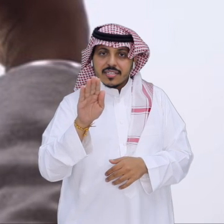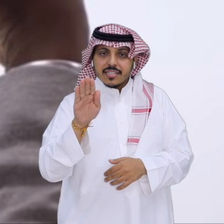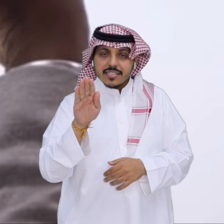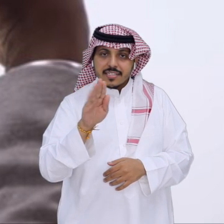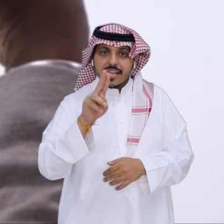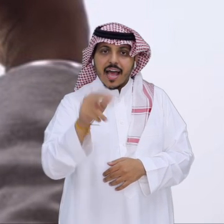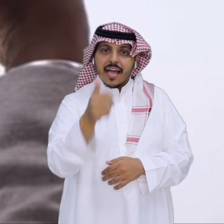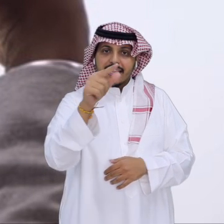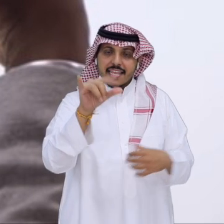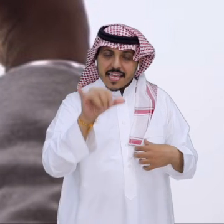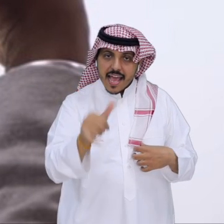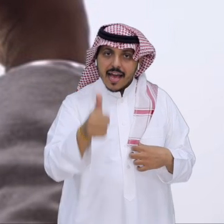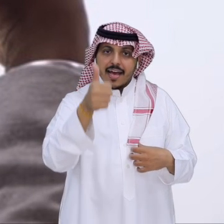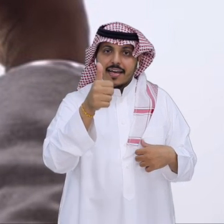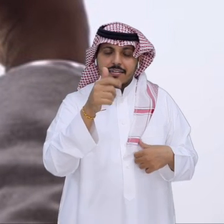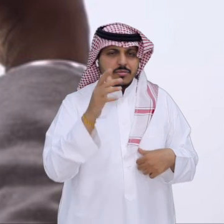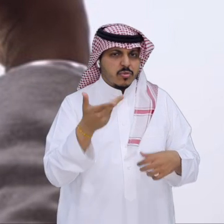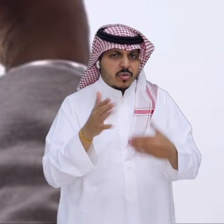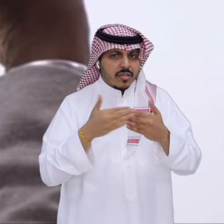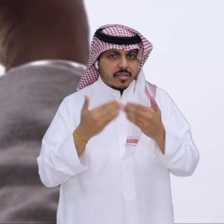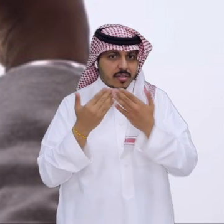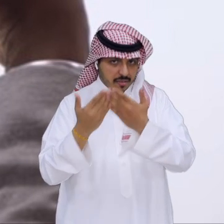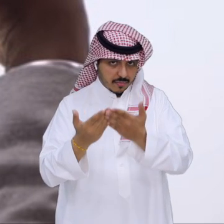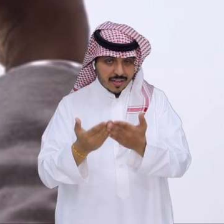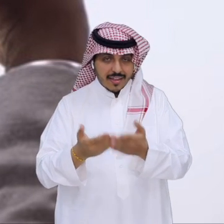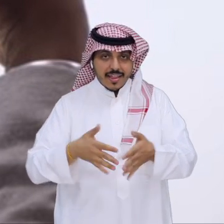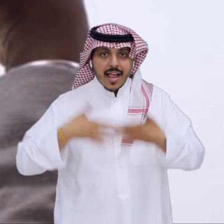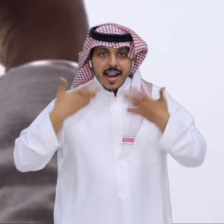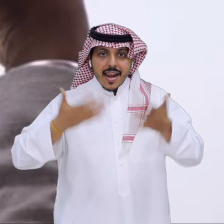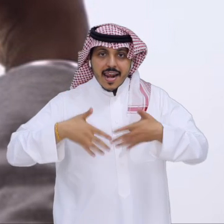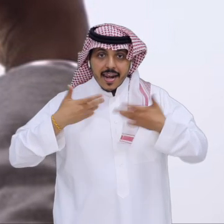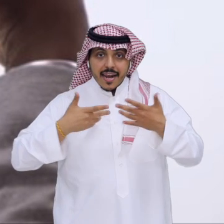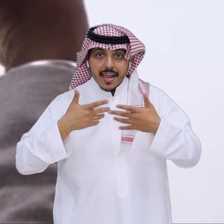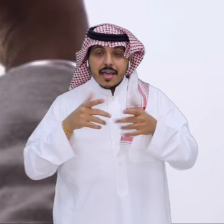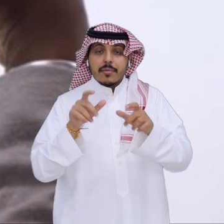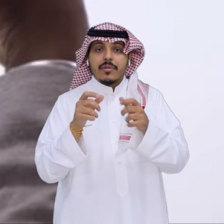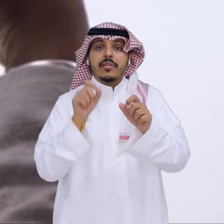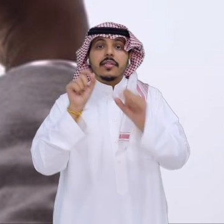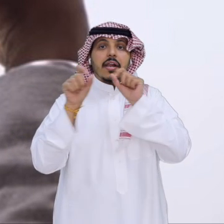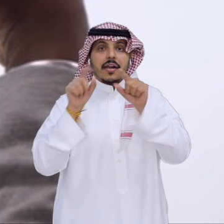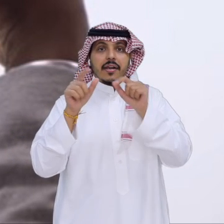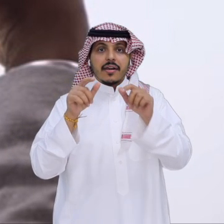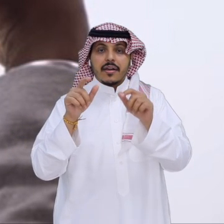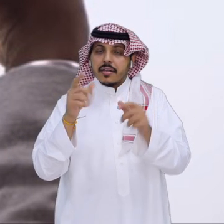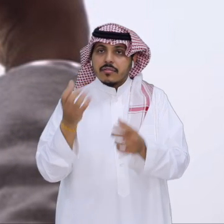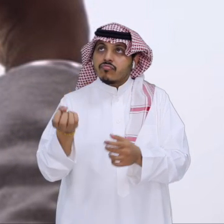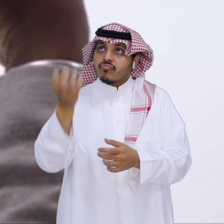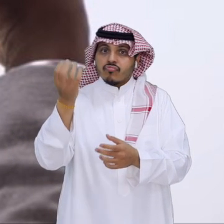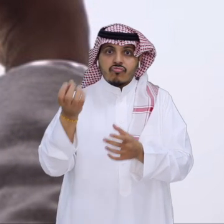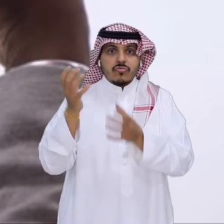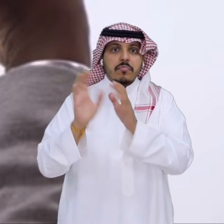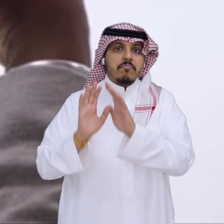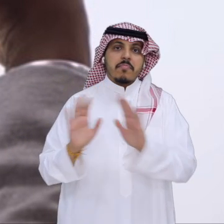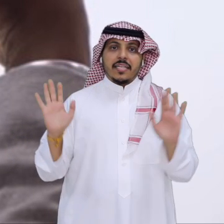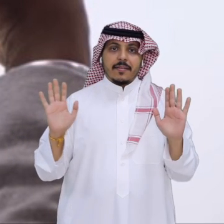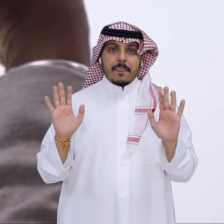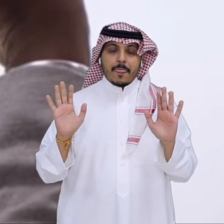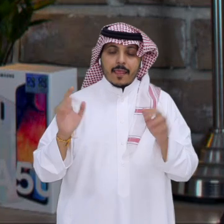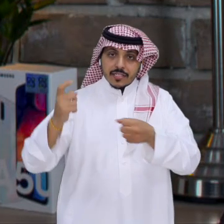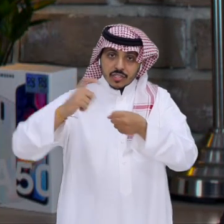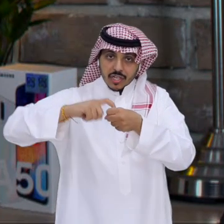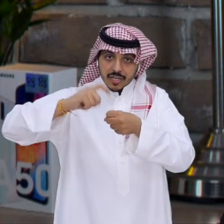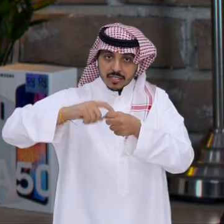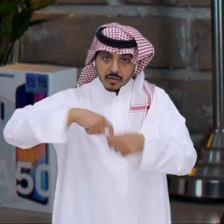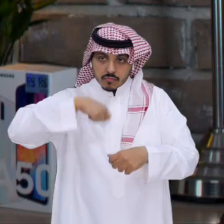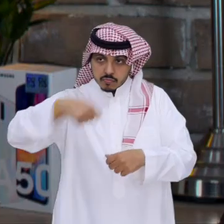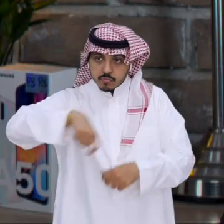عندهم الإكس كلاود. طبعا لما تكلمت في الحلقة الماضية عن الخدمات هذه موجودة خدمات لعب سحابية، ولم أتحدث عن خدمات